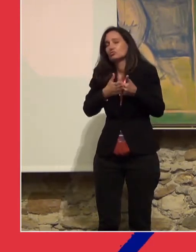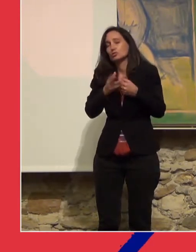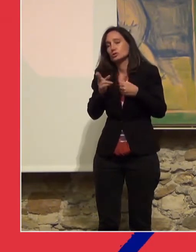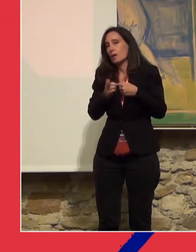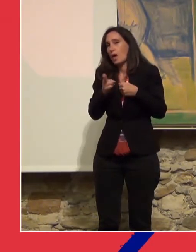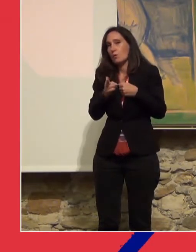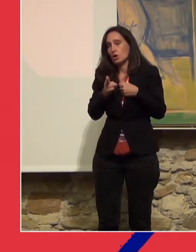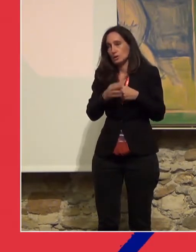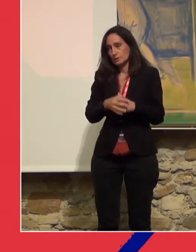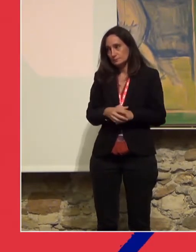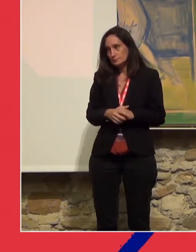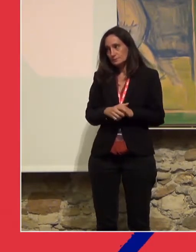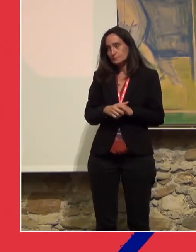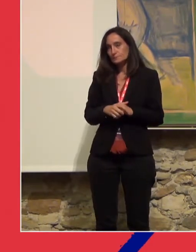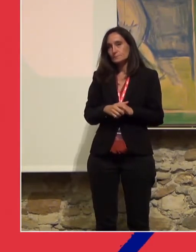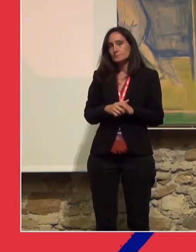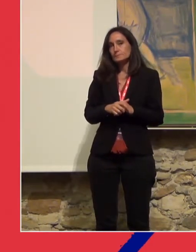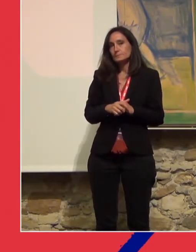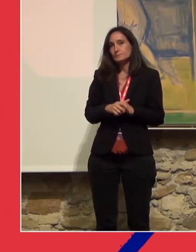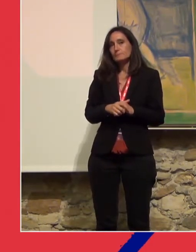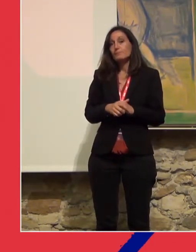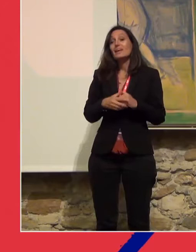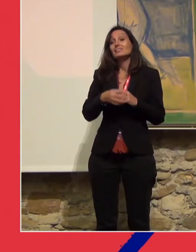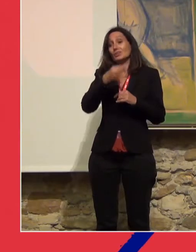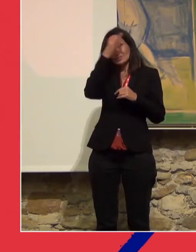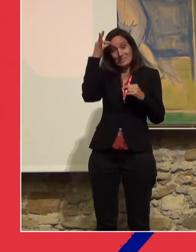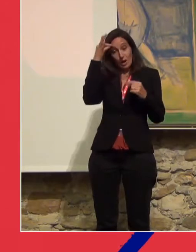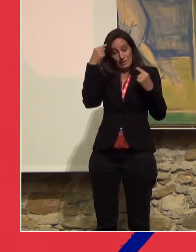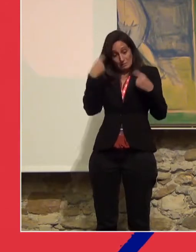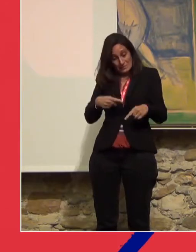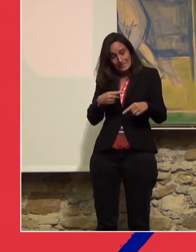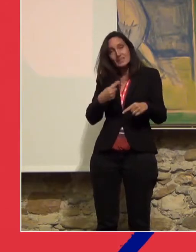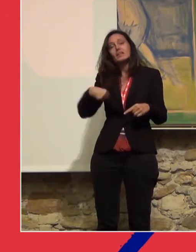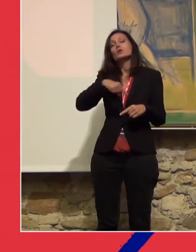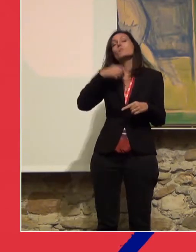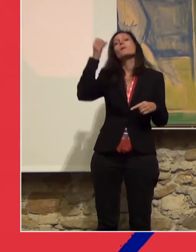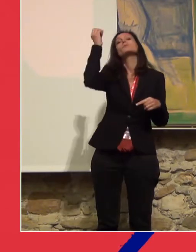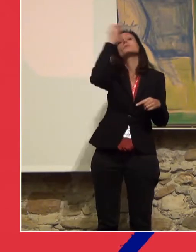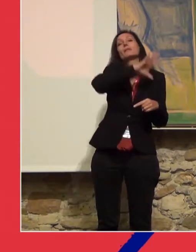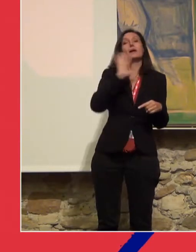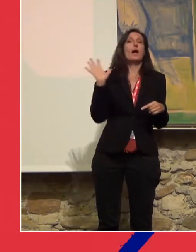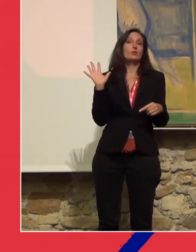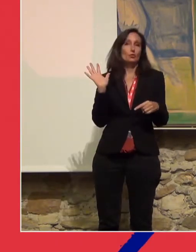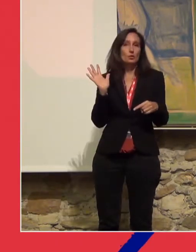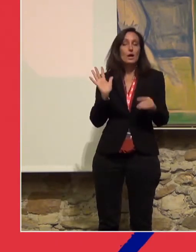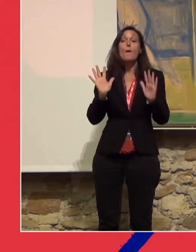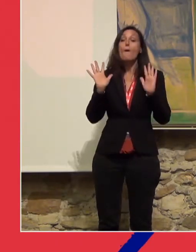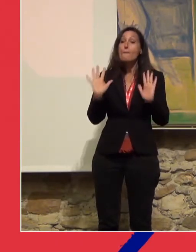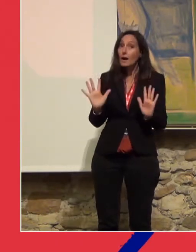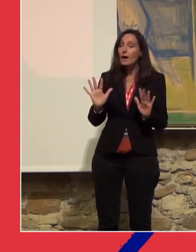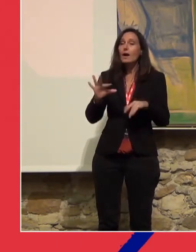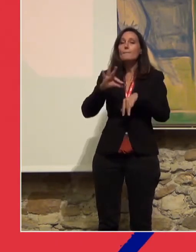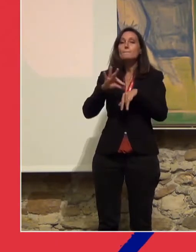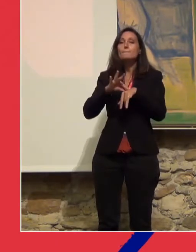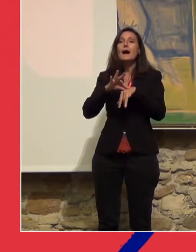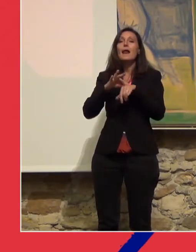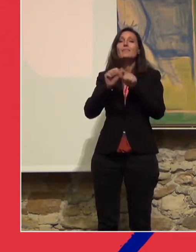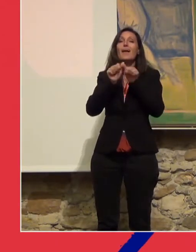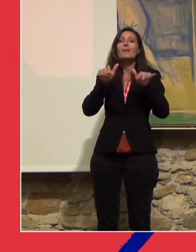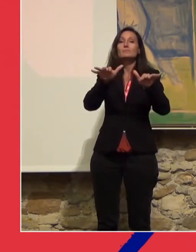Oggi abbiamo dimenticato questo trauma, ma l'epidemia ci ricorda che la morte è davanti a